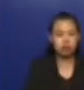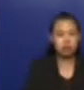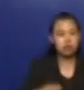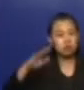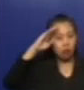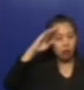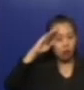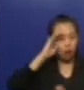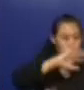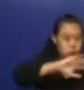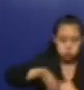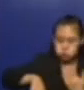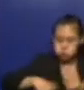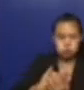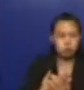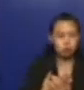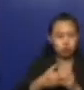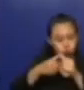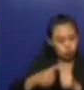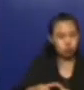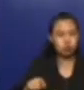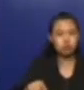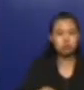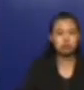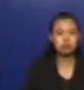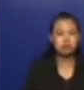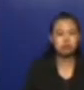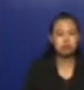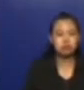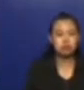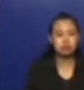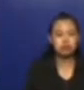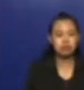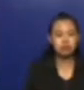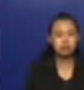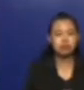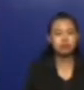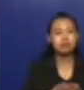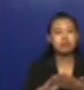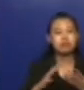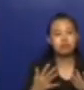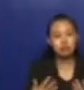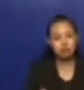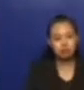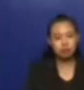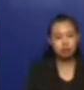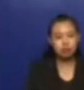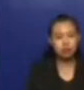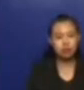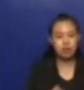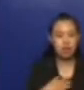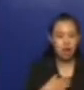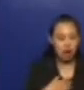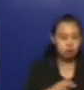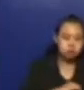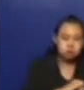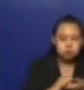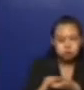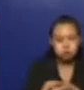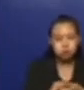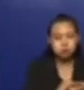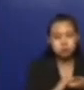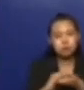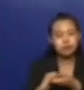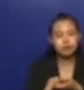งหมดครับเสร็จแล้วก็เรียบร้อยแล้วท่านก็บอกว่าจะมาปลองรองท่านบอกว่าจะ